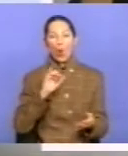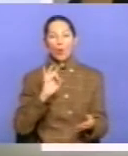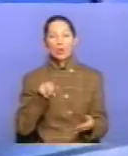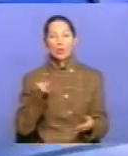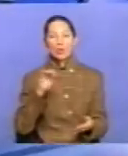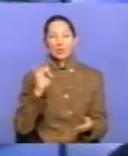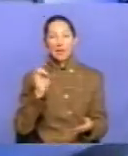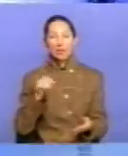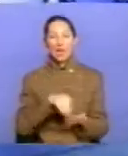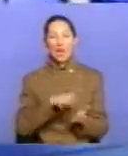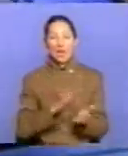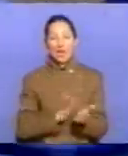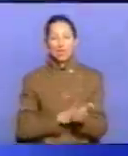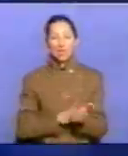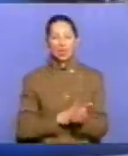Укрдержреєстр.